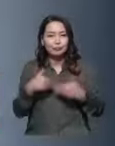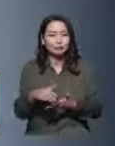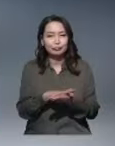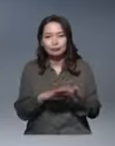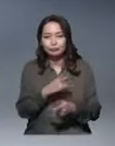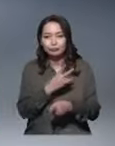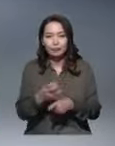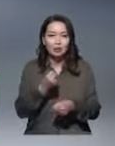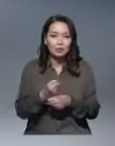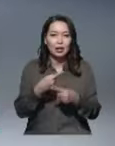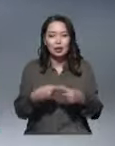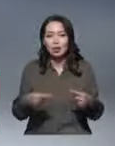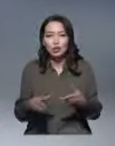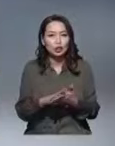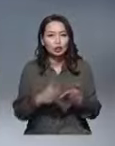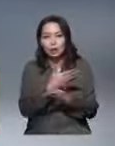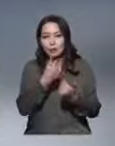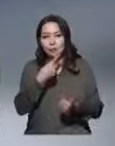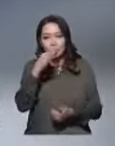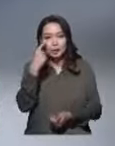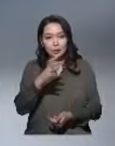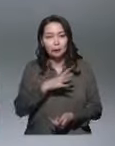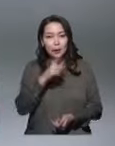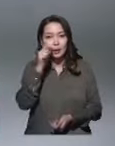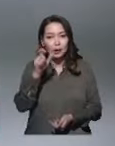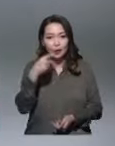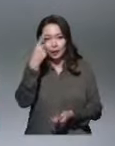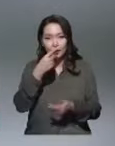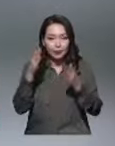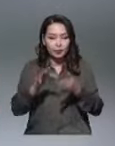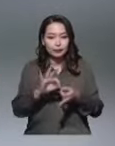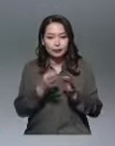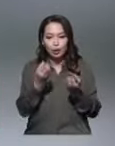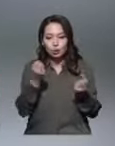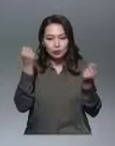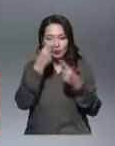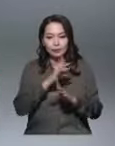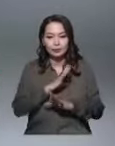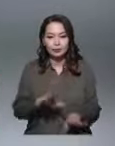жоқ деп хабарлады полиция департаменті. Табылған ер адамның жеке басы әлі анықталмаған.